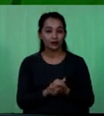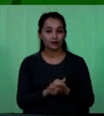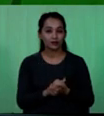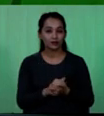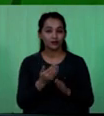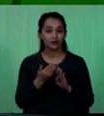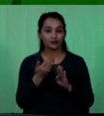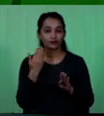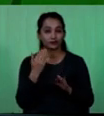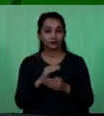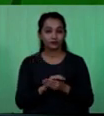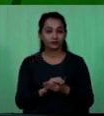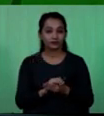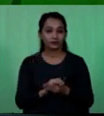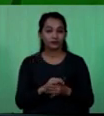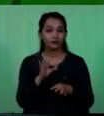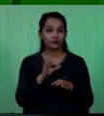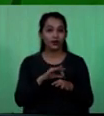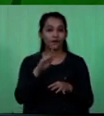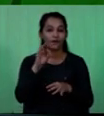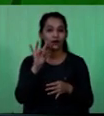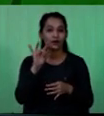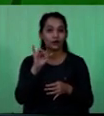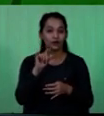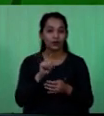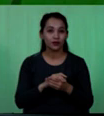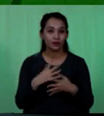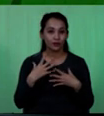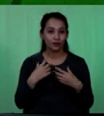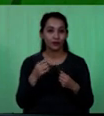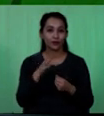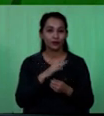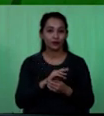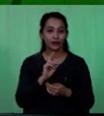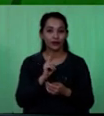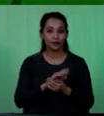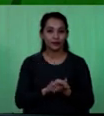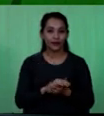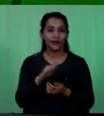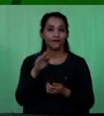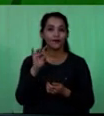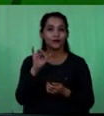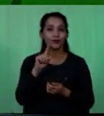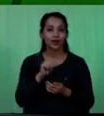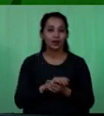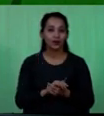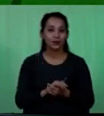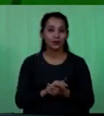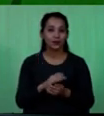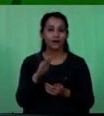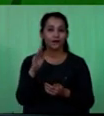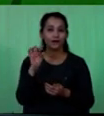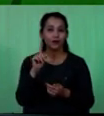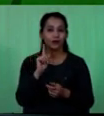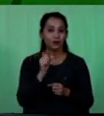Anchadan buyon bemor bo'lgan Feruza sog'ayib qoldi. Kim? Feruza. Feruza